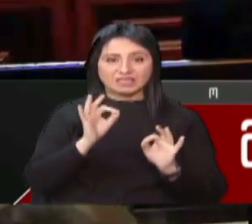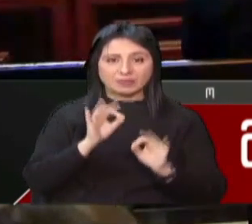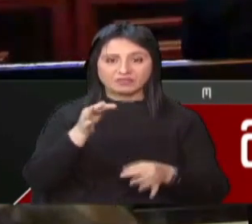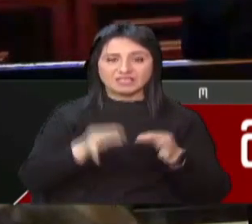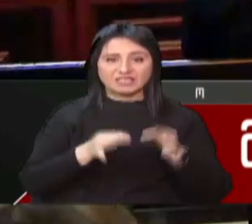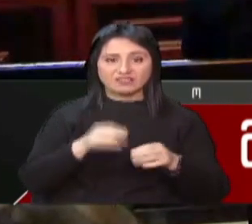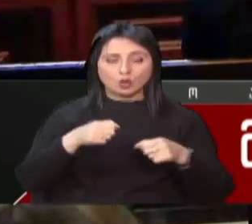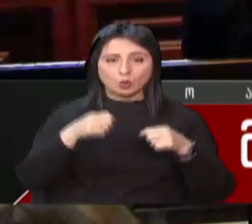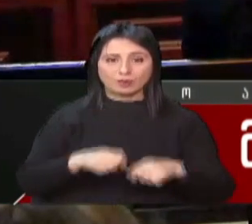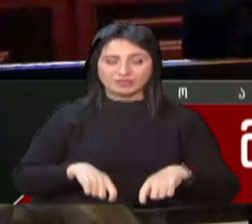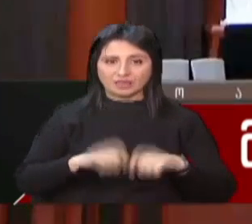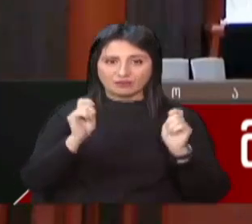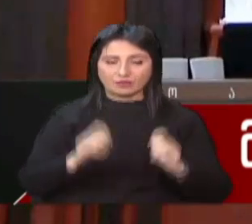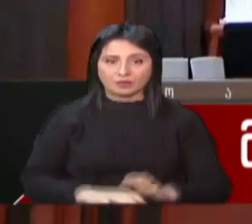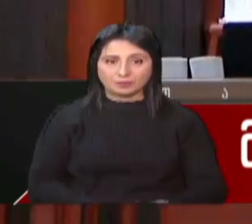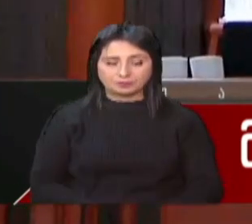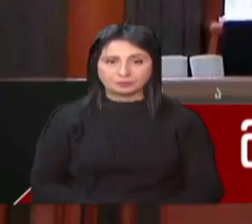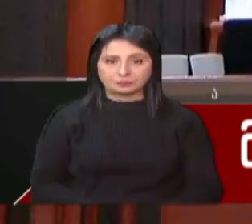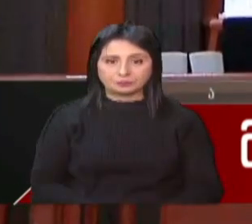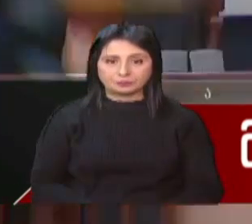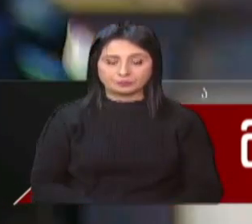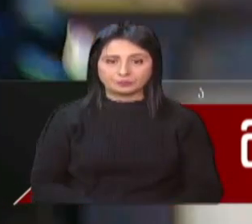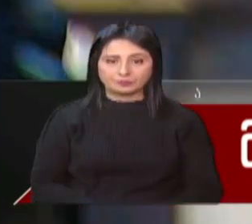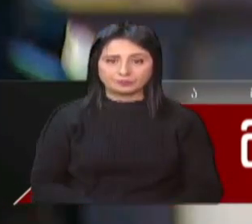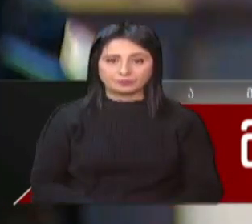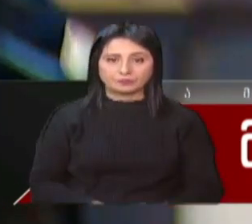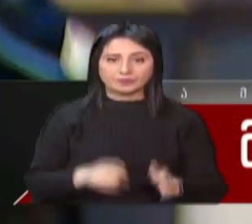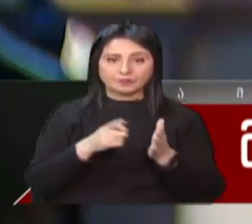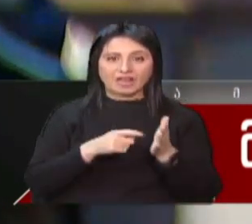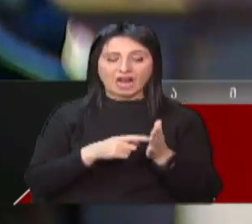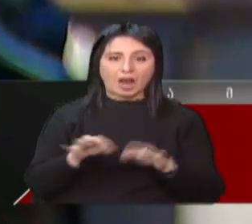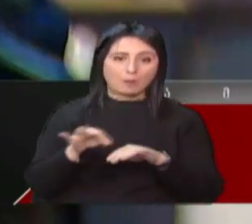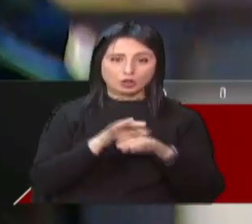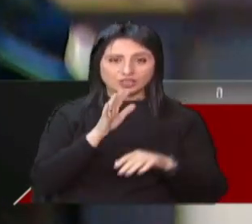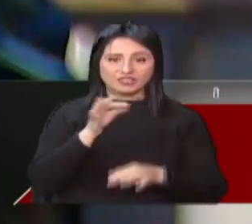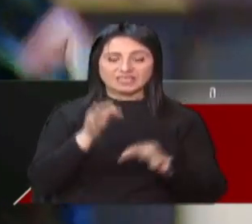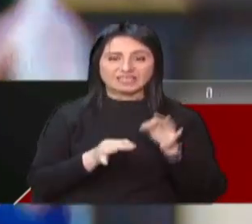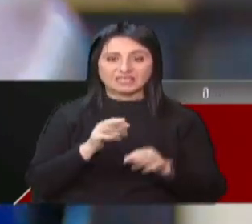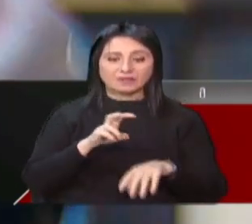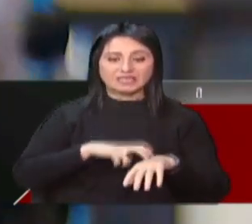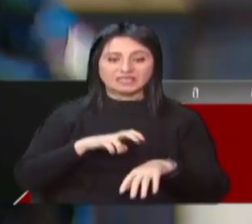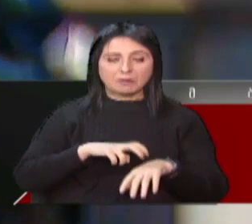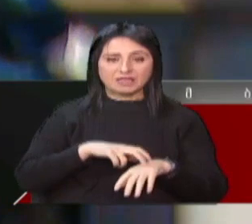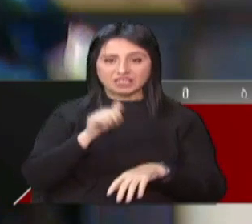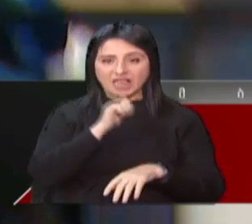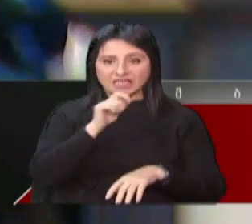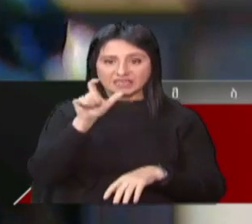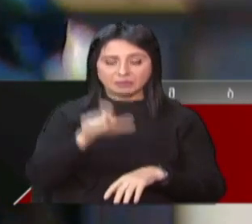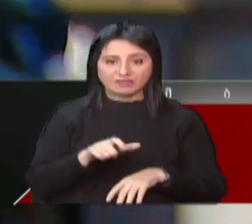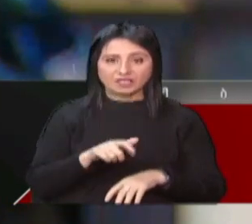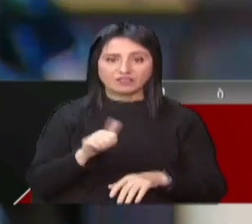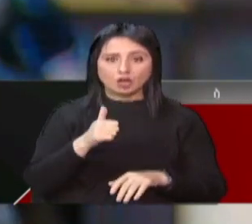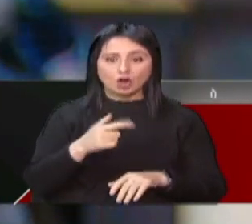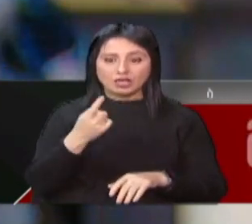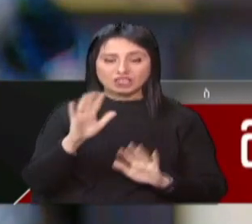sa martlos uple bie dar cuva. Noi parlăm organizibil, da, sau să se amacu să medici nou experți. Pe cursul